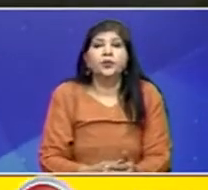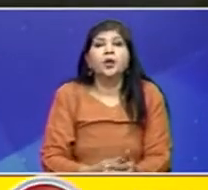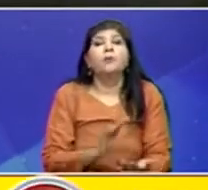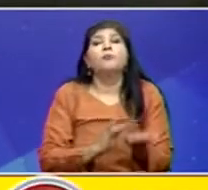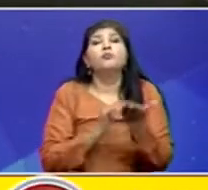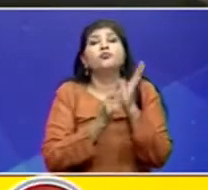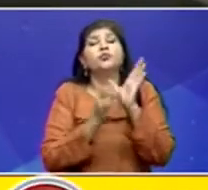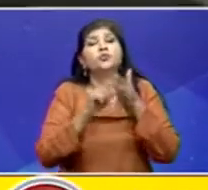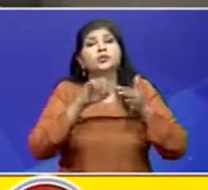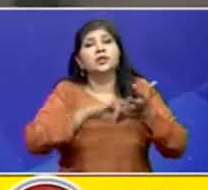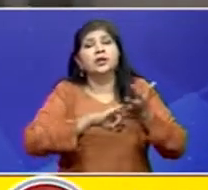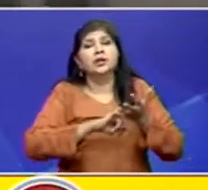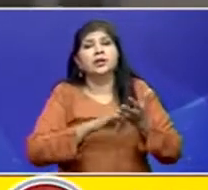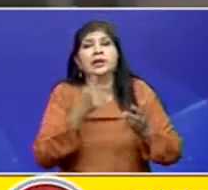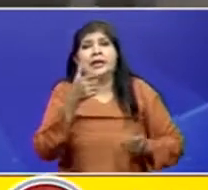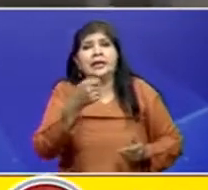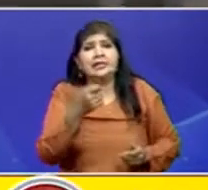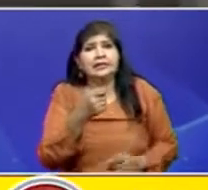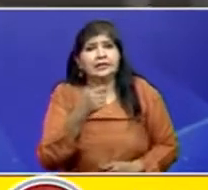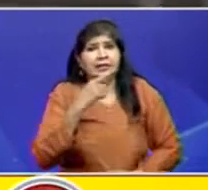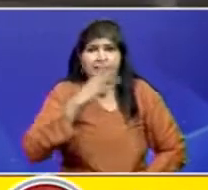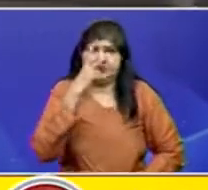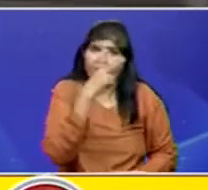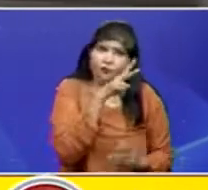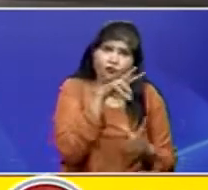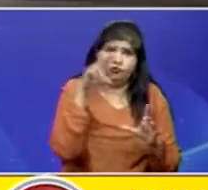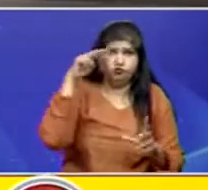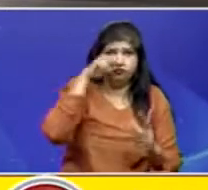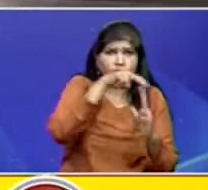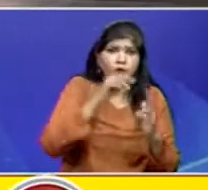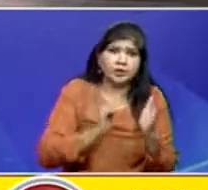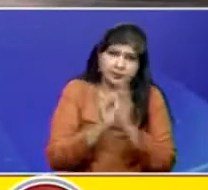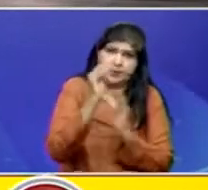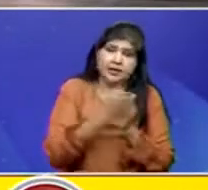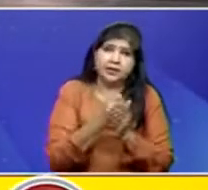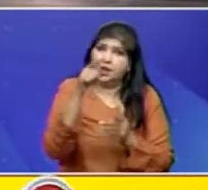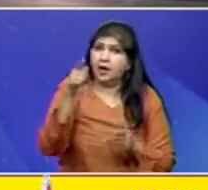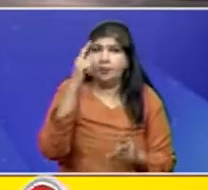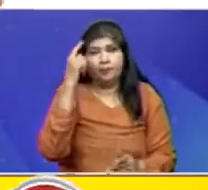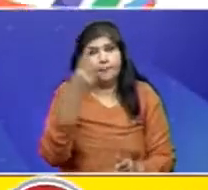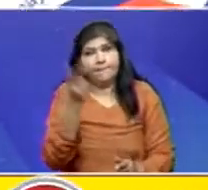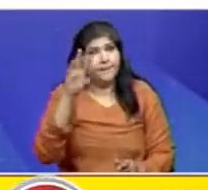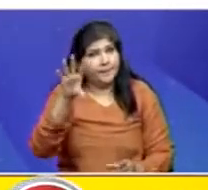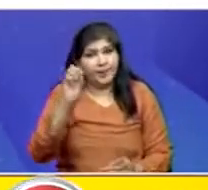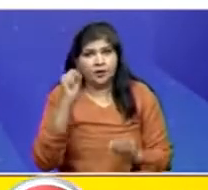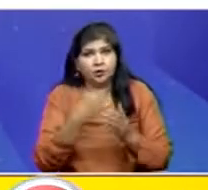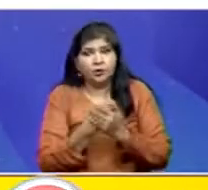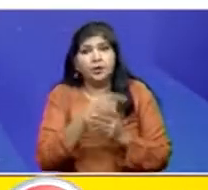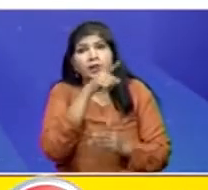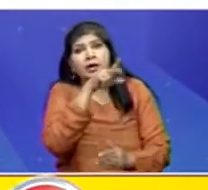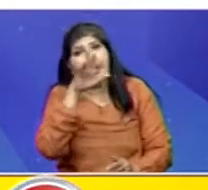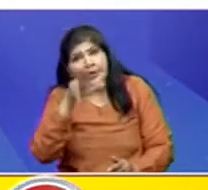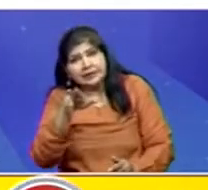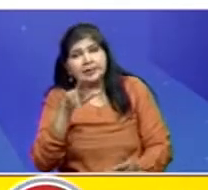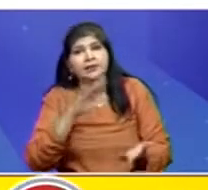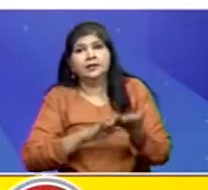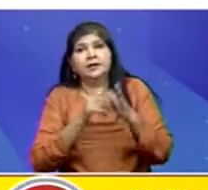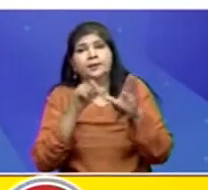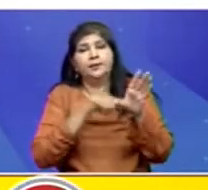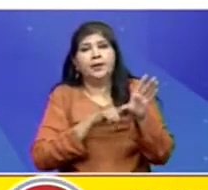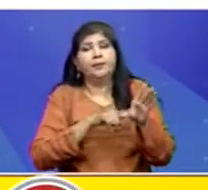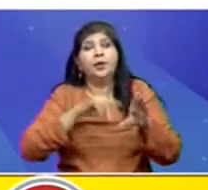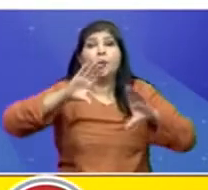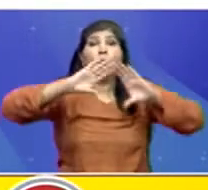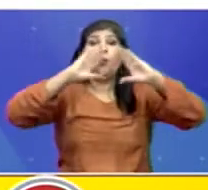में डिजिटाइजेशन पर भी फोकस बढ़ा है आप सब जानते हैं कि 18 माई को पूरी दुनिया